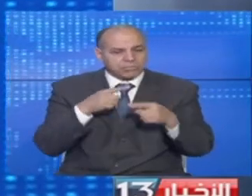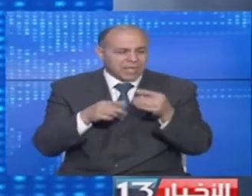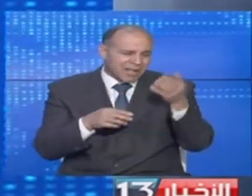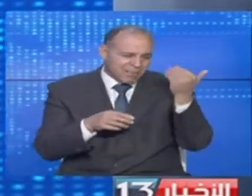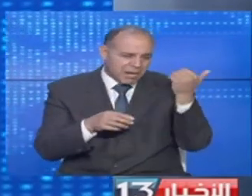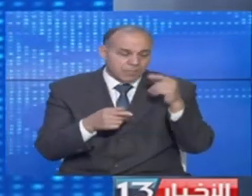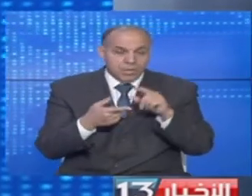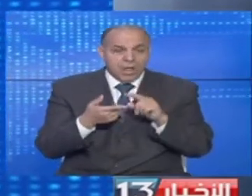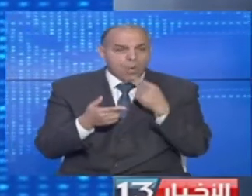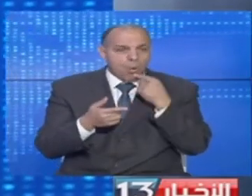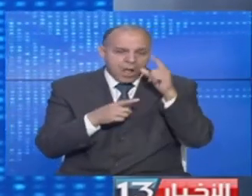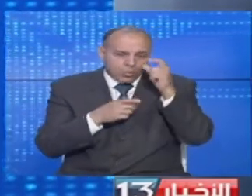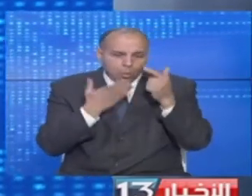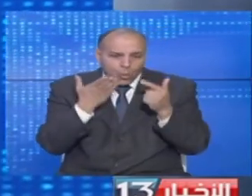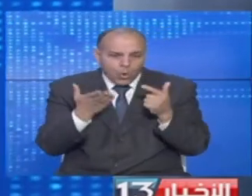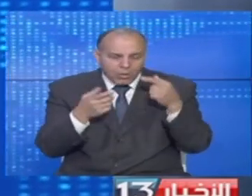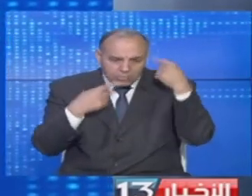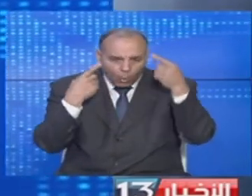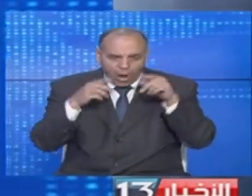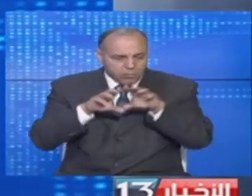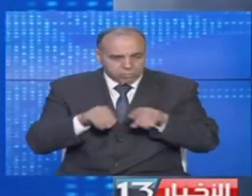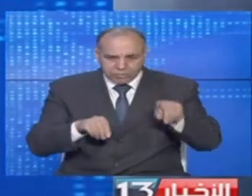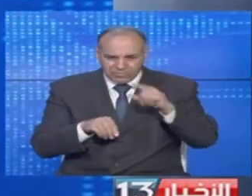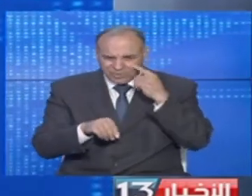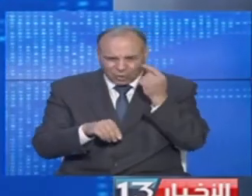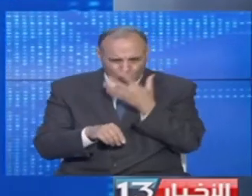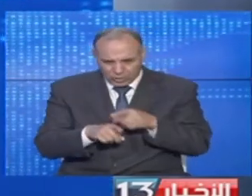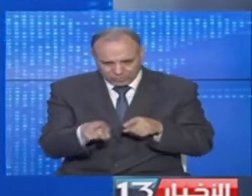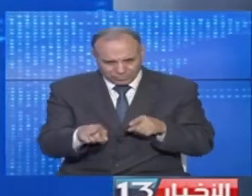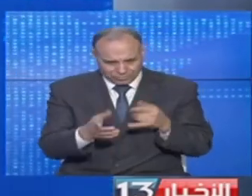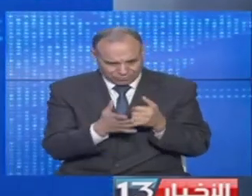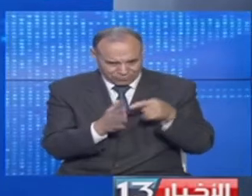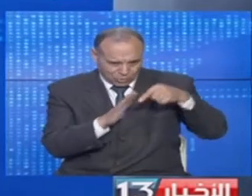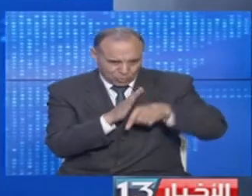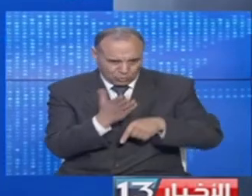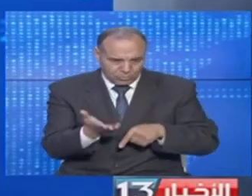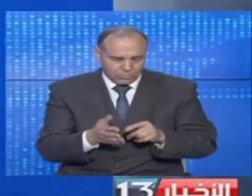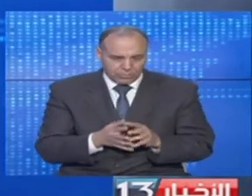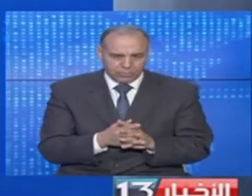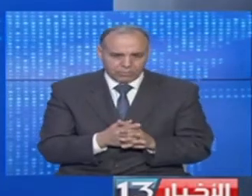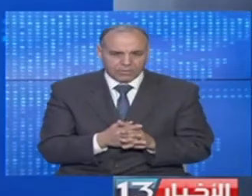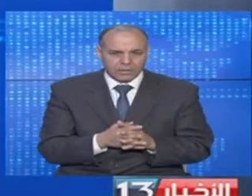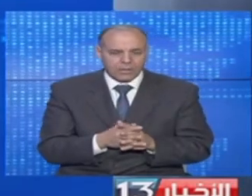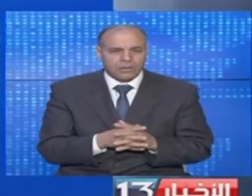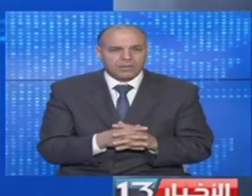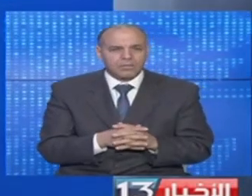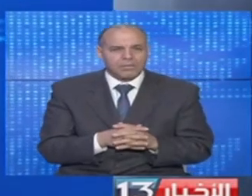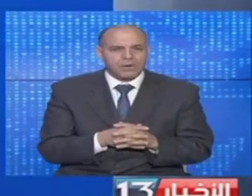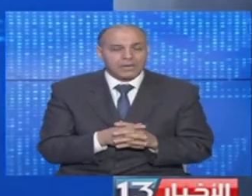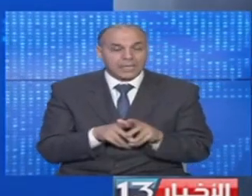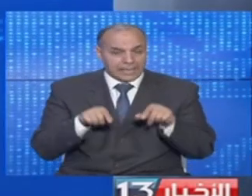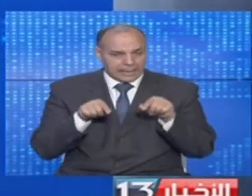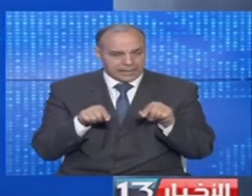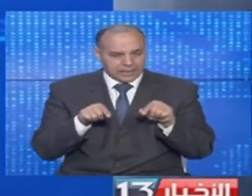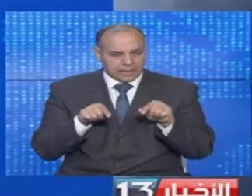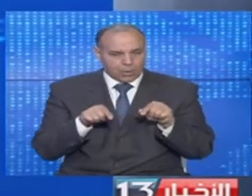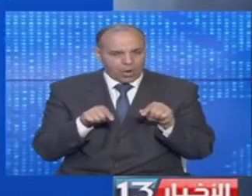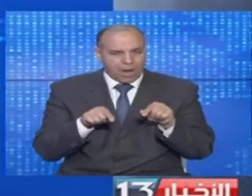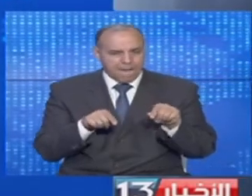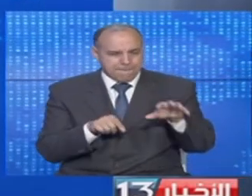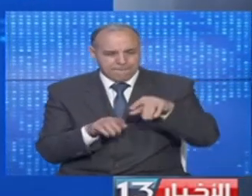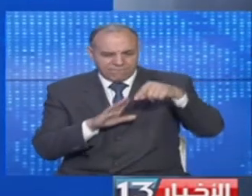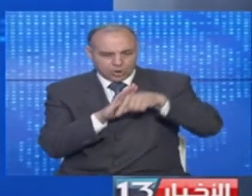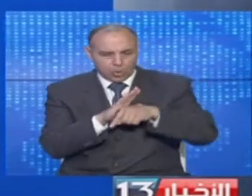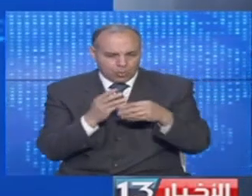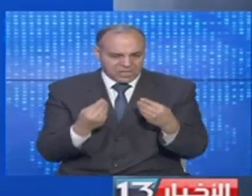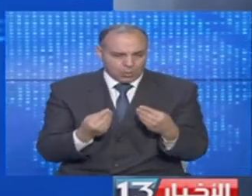الاشتباكات وصورة الوضع في العين السخونة إلى حد الساعة. بالنسبة للوضع حاليا في عين